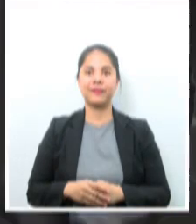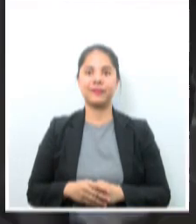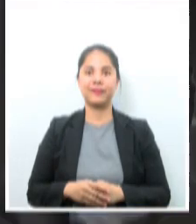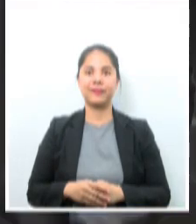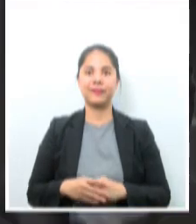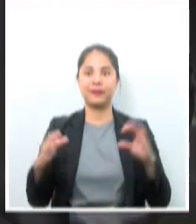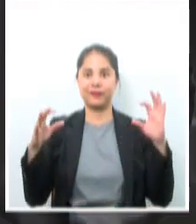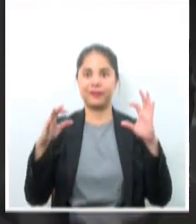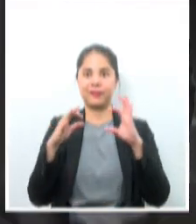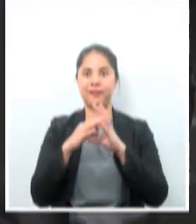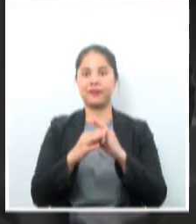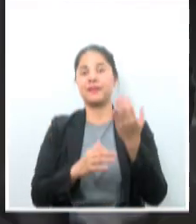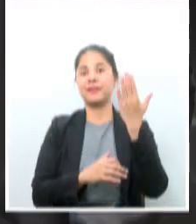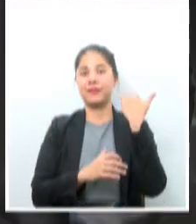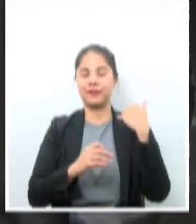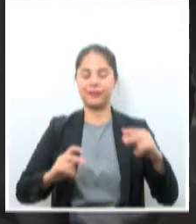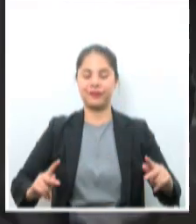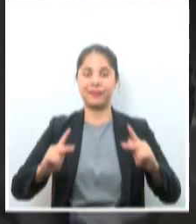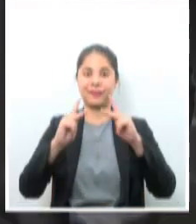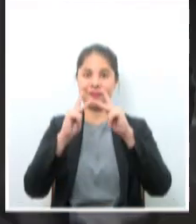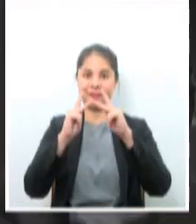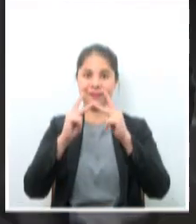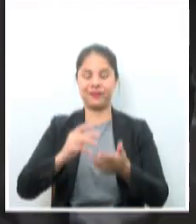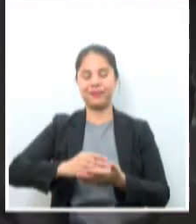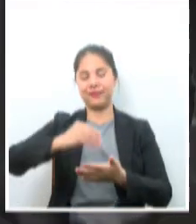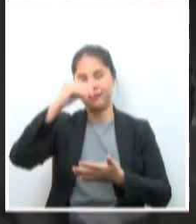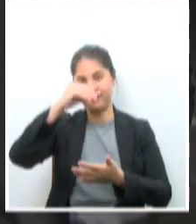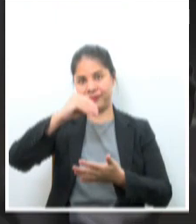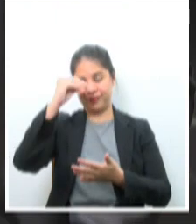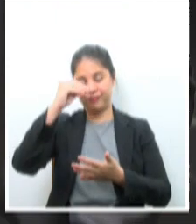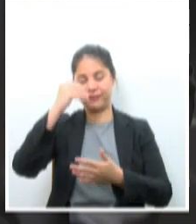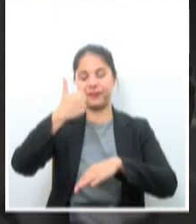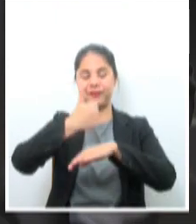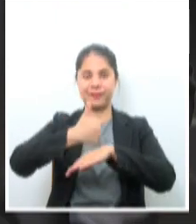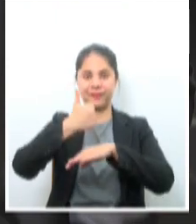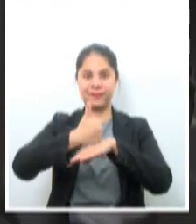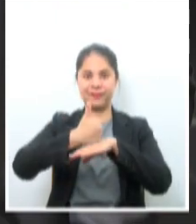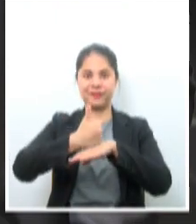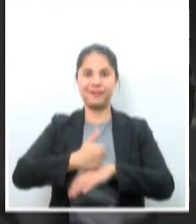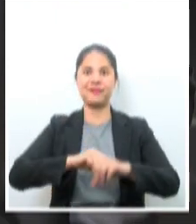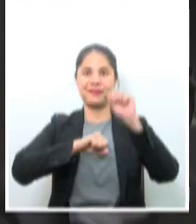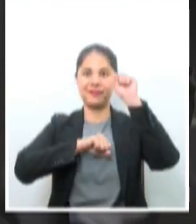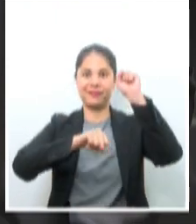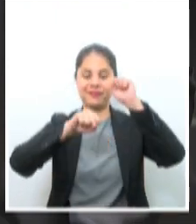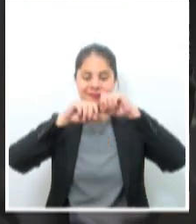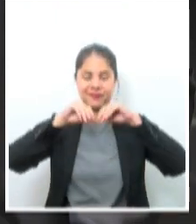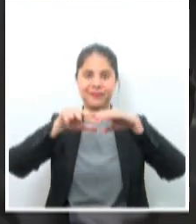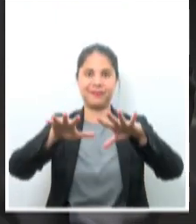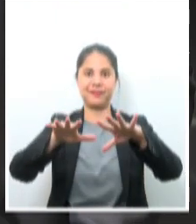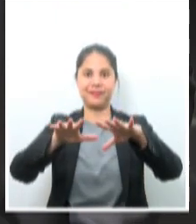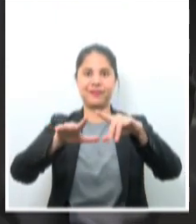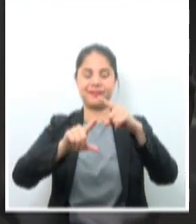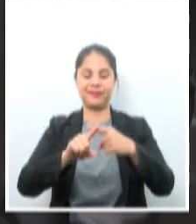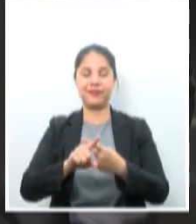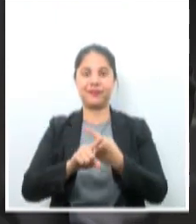สืบเนื่องจากที่ท่านรัฐมนตรีว่าการกระทรวงศึกษาธิการพลตำรวจเอกเพิ่มพูนชิดชอบได้มีประกาศกระทรวงศึกษาธิการเมื่อวันที่25เ